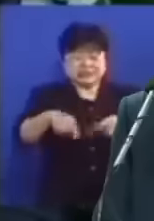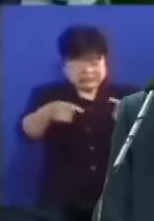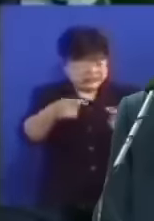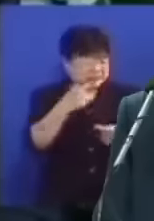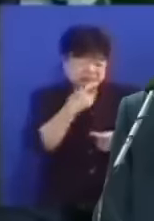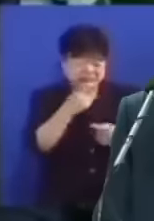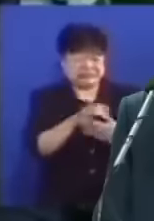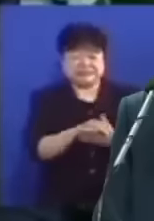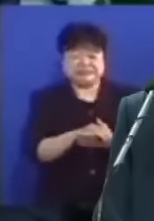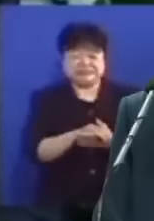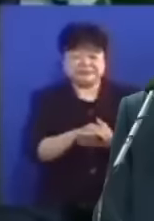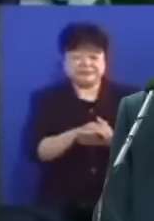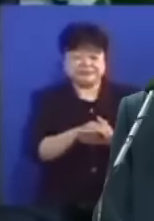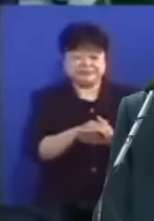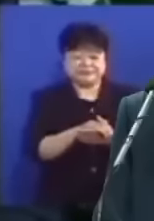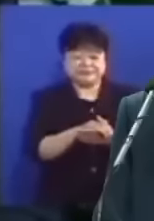봤어요?